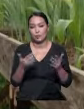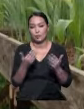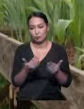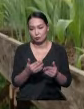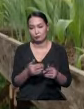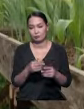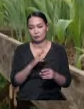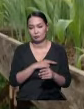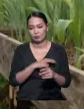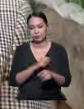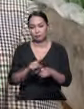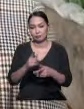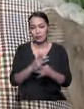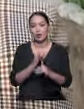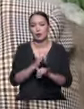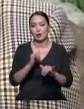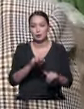побыстрее, развиваться